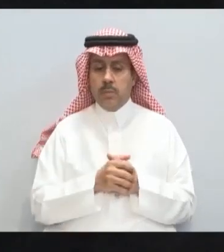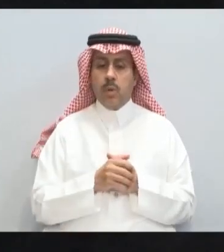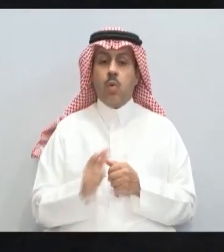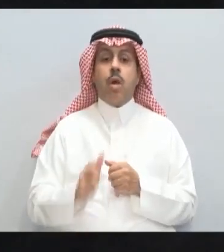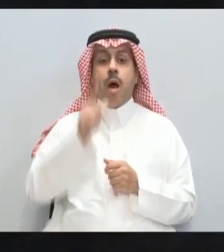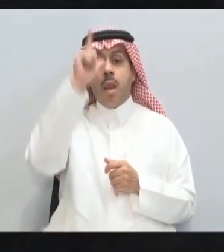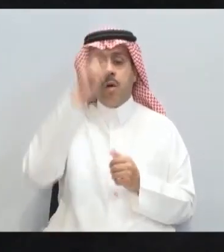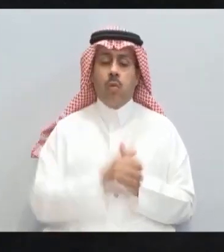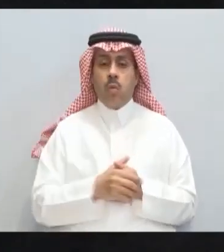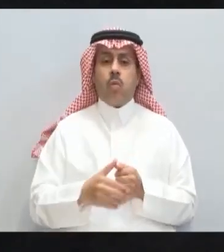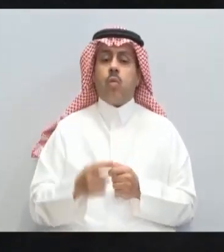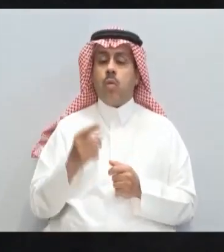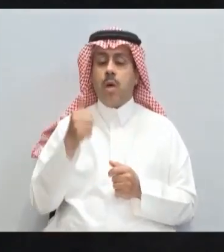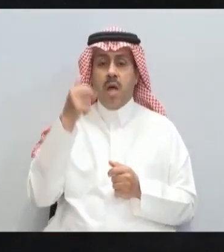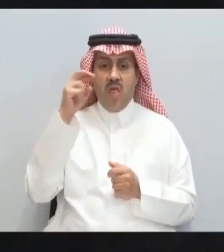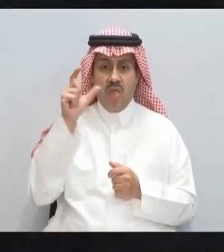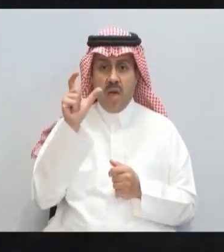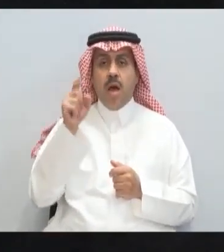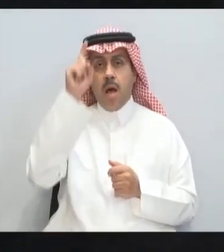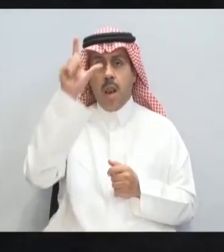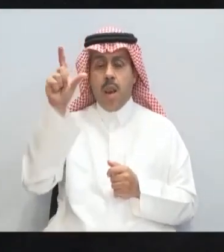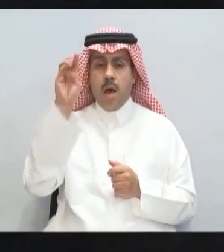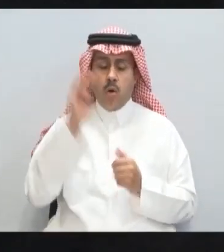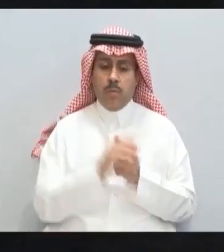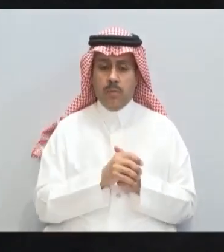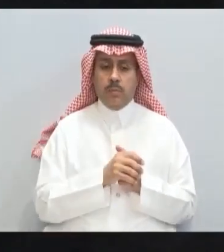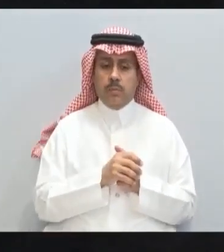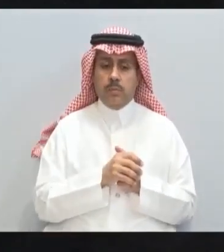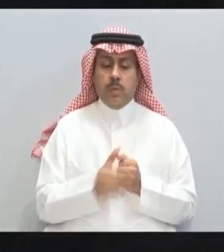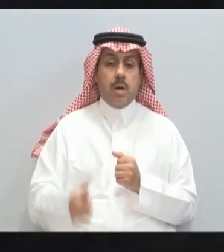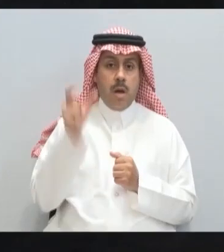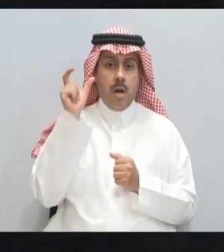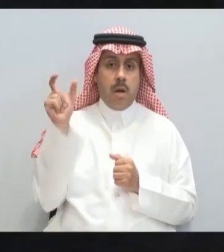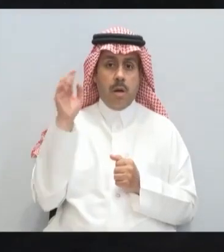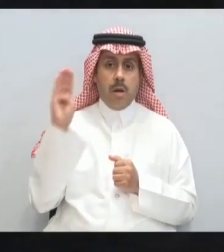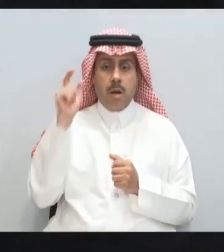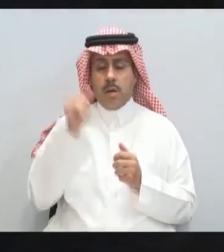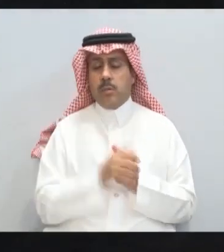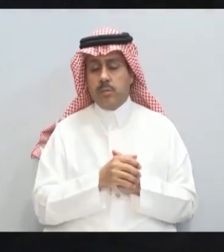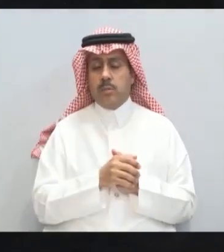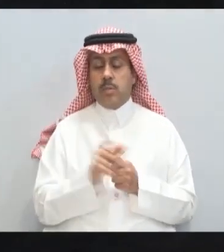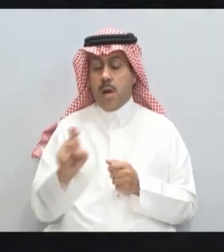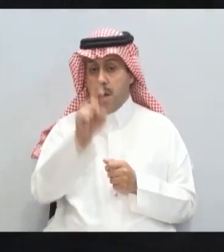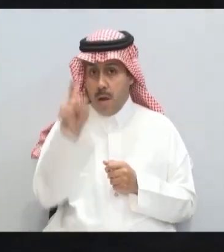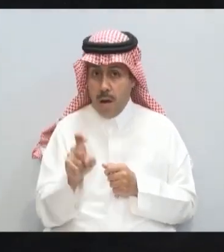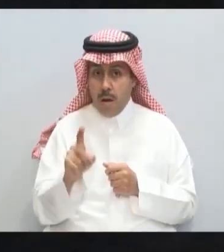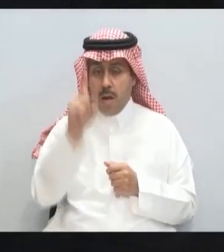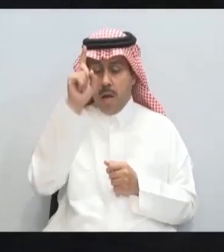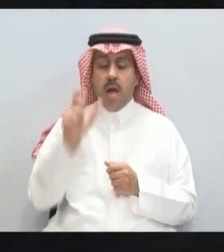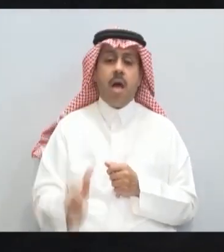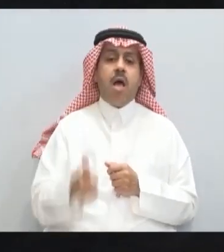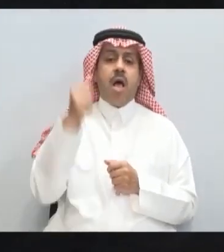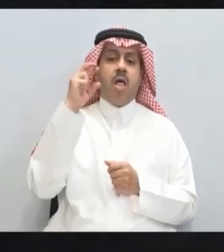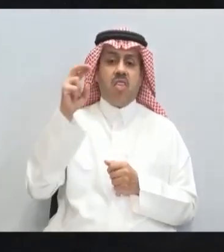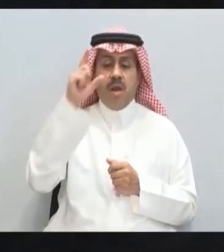الله اذن لكم هذا هذا الاستفهام معناه هو للانكار والمعنى هل اذن الله لكم في التحليل